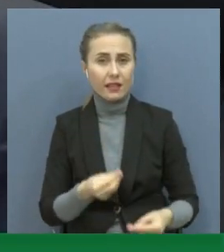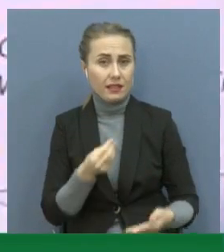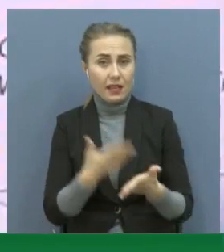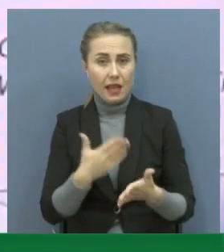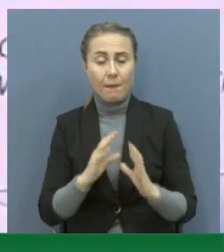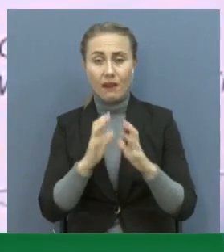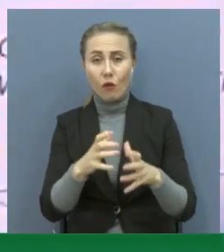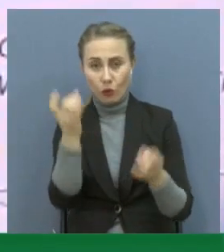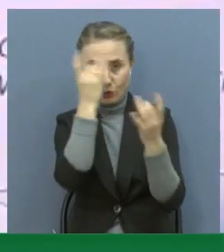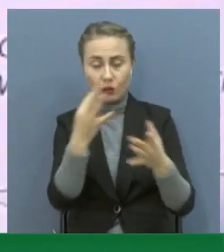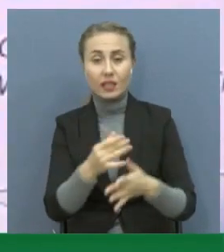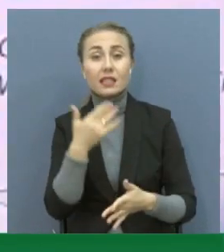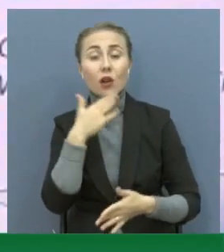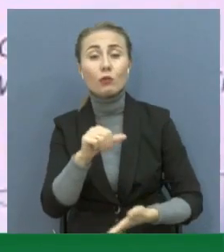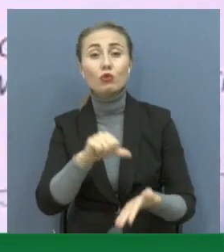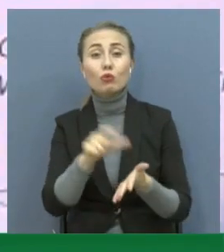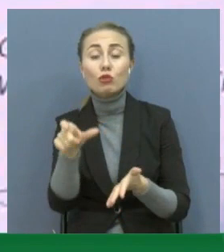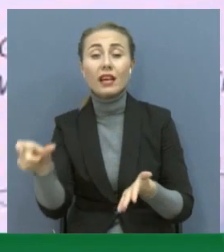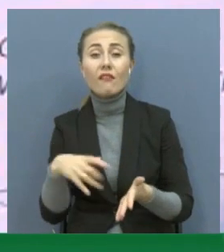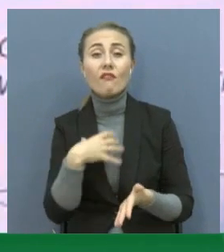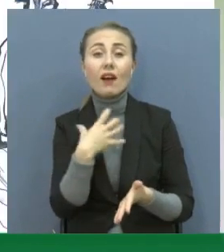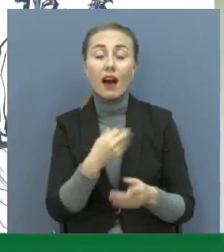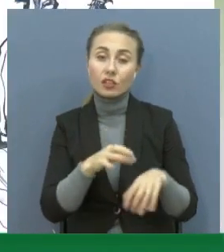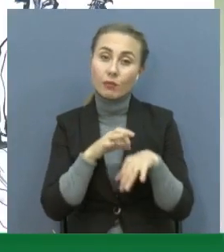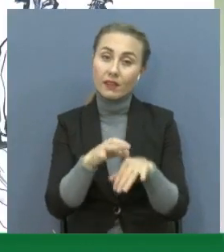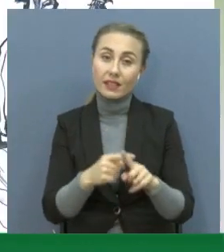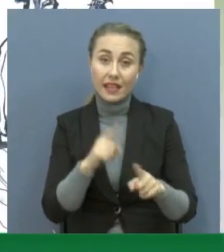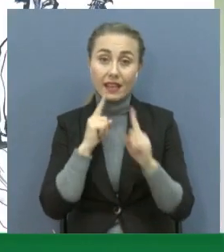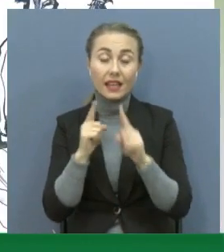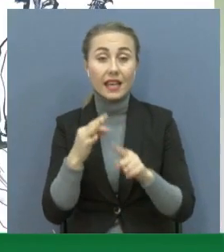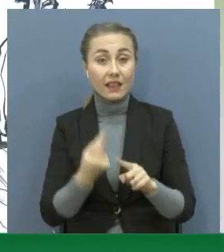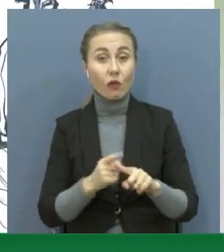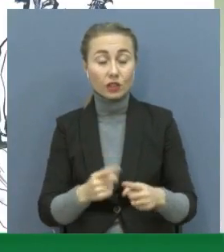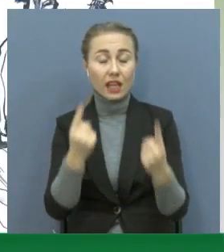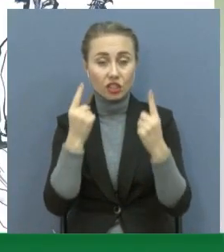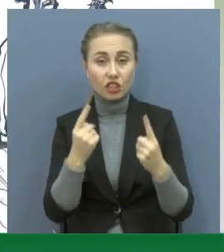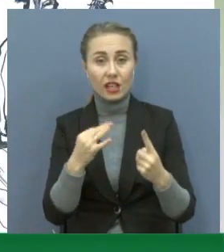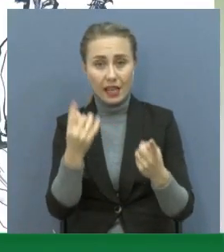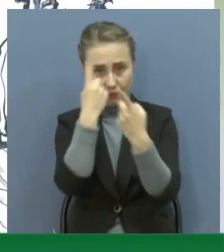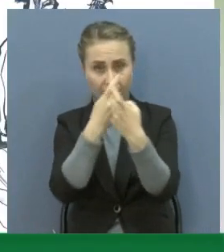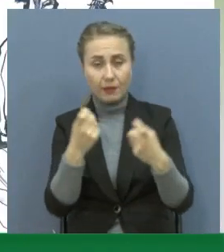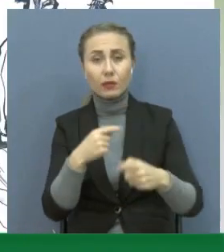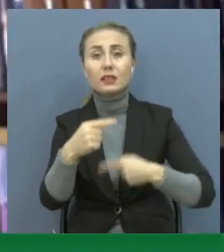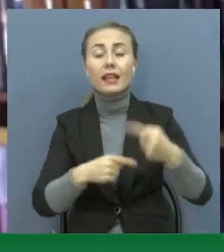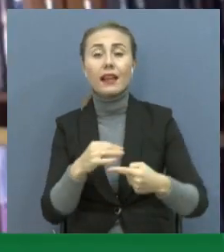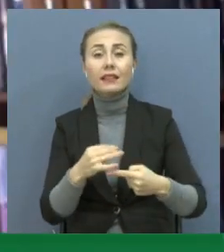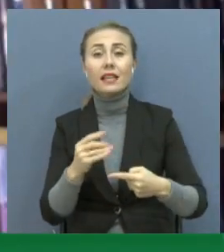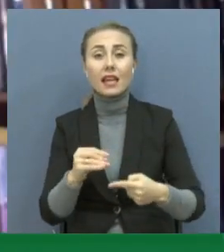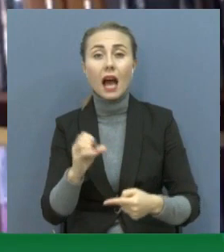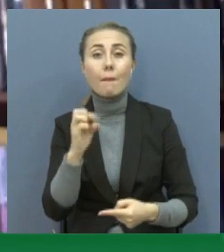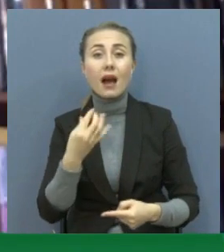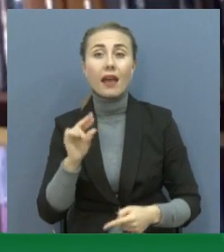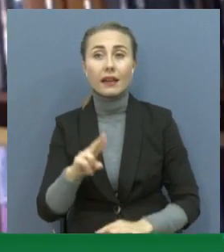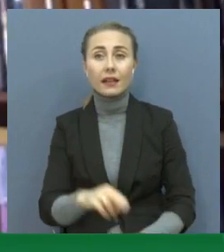культуры. Зарубежные участники отметили важность проведения конференции и его значение в популяризации наследия Абая.